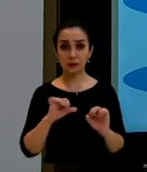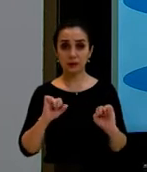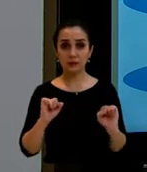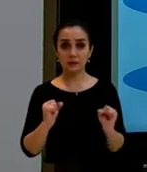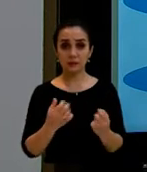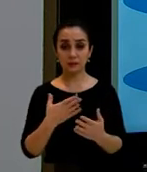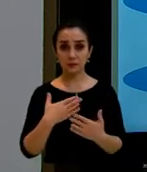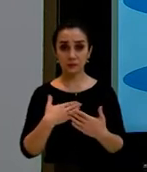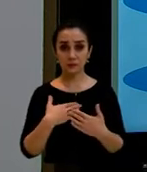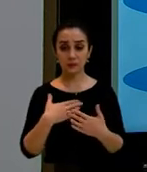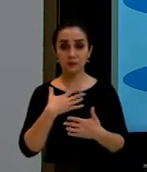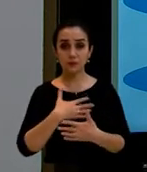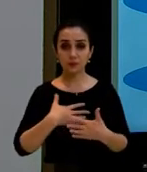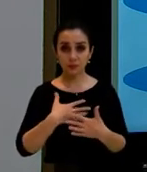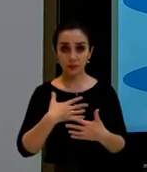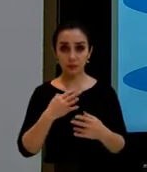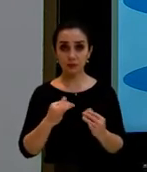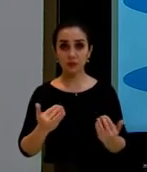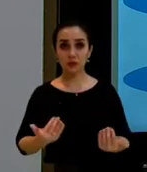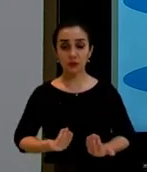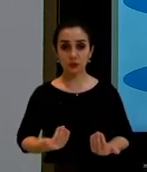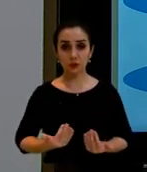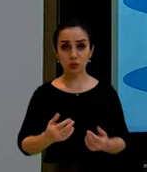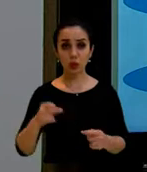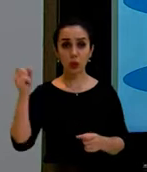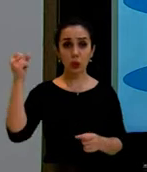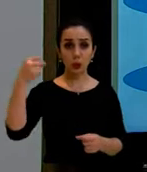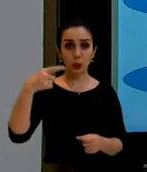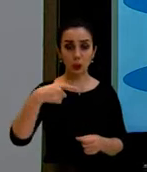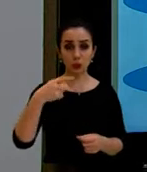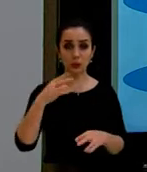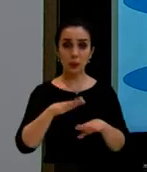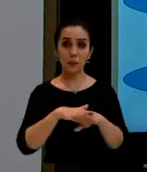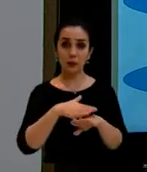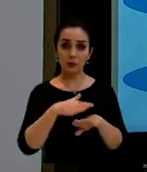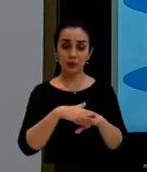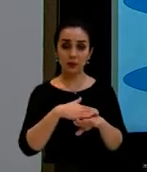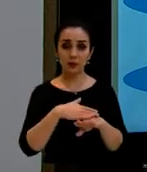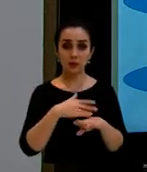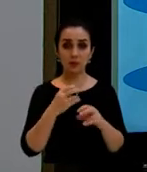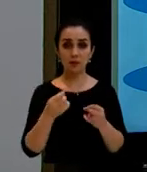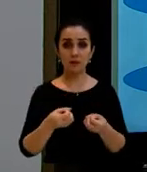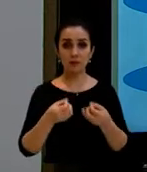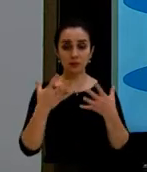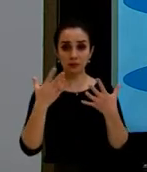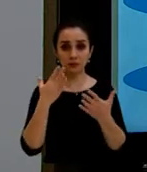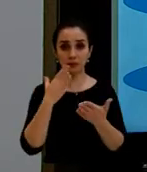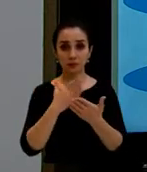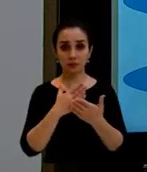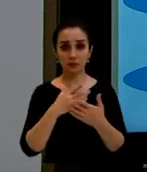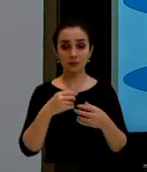заледенелая». Тревожные жители, луч приветливый, восходит